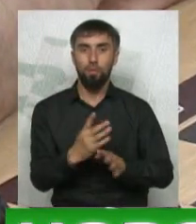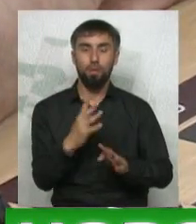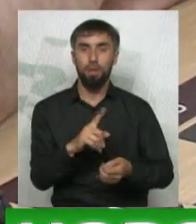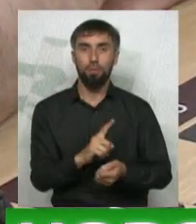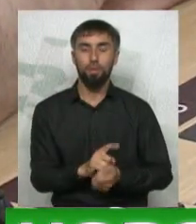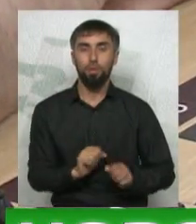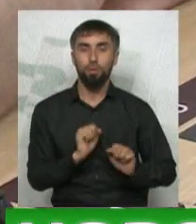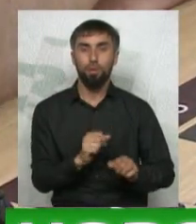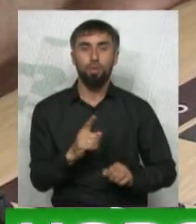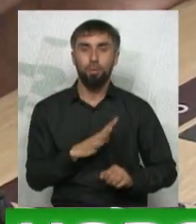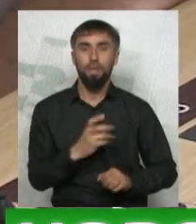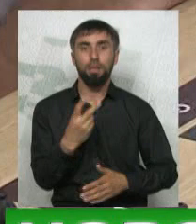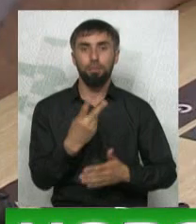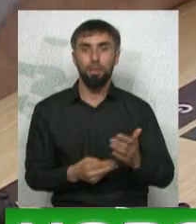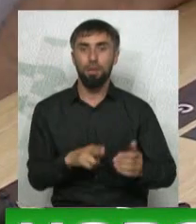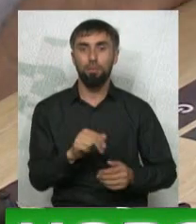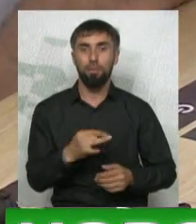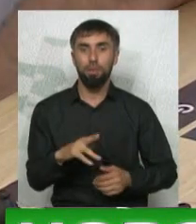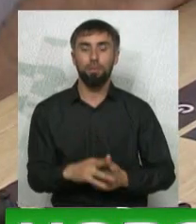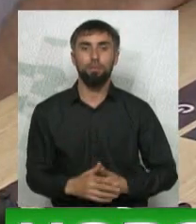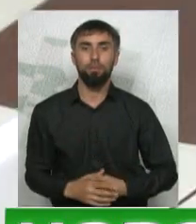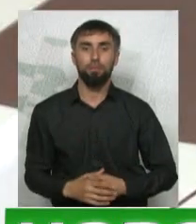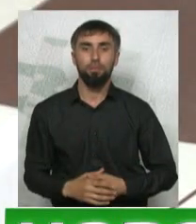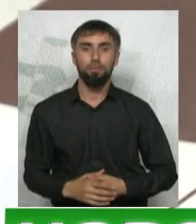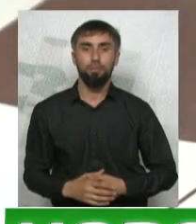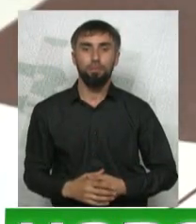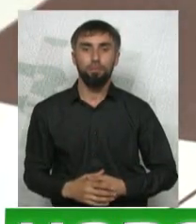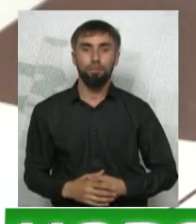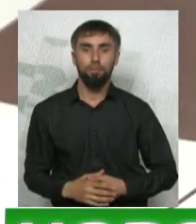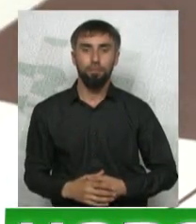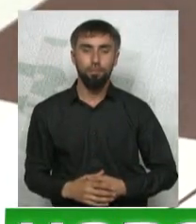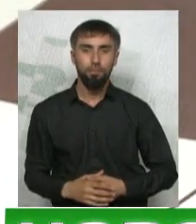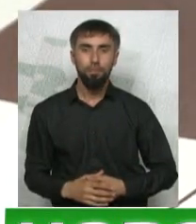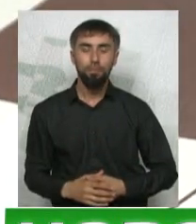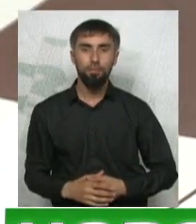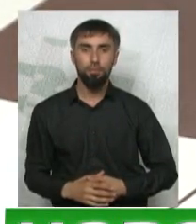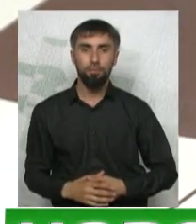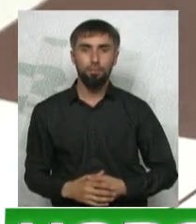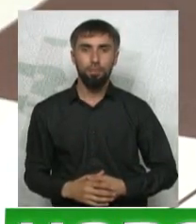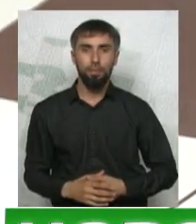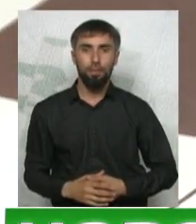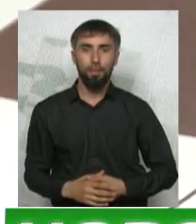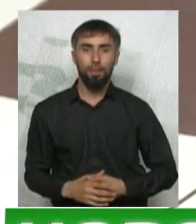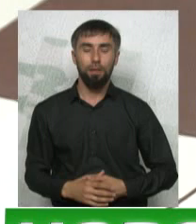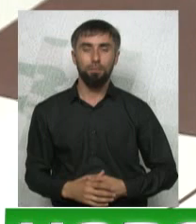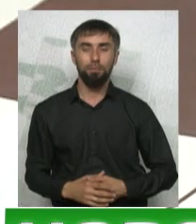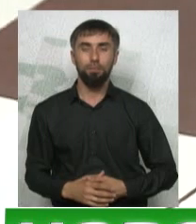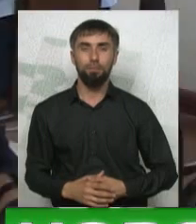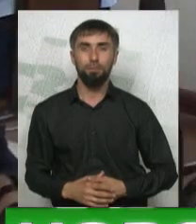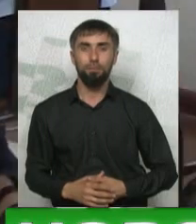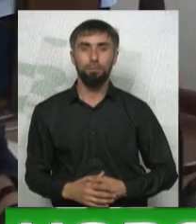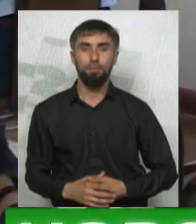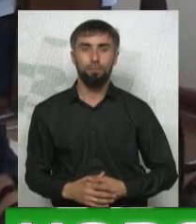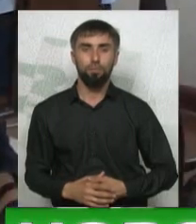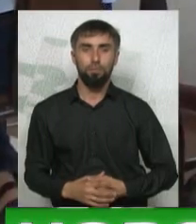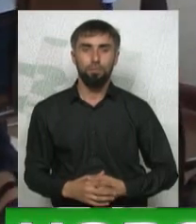обязан защитить, чтобы не проиграть партию. Первый шаг на пути к победе – шах, то есть нападение на короля. Соперник, в свою очередь,